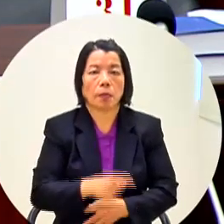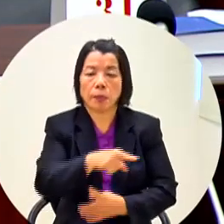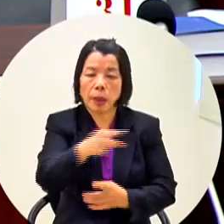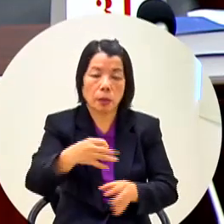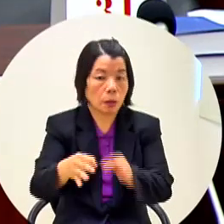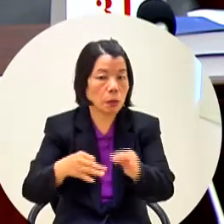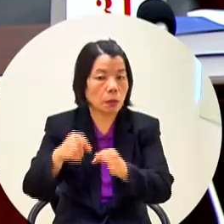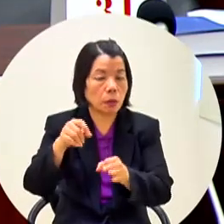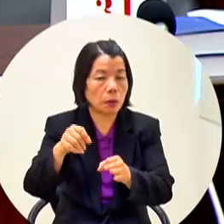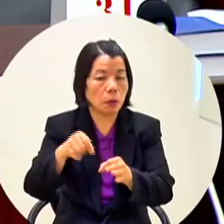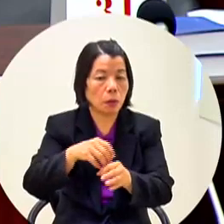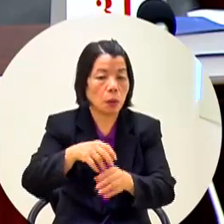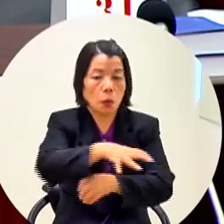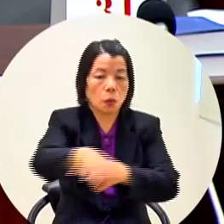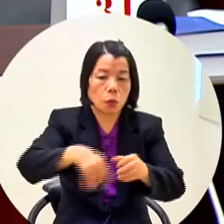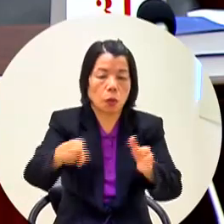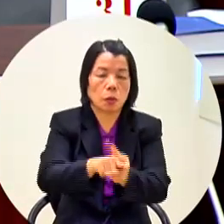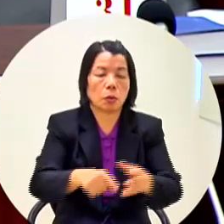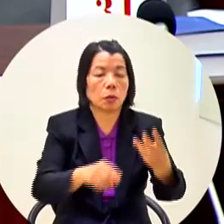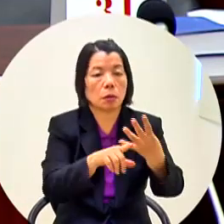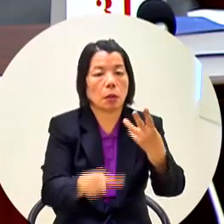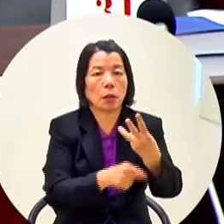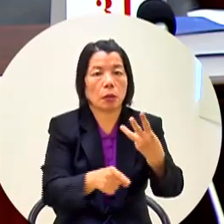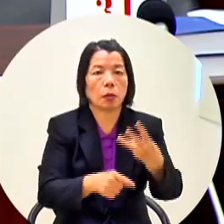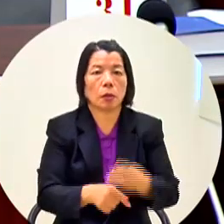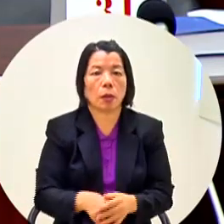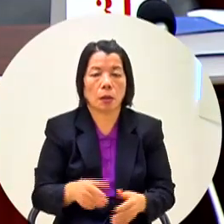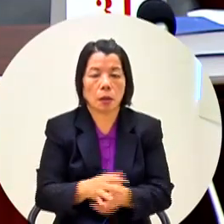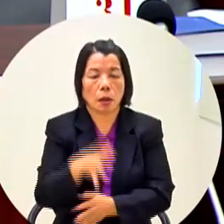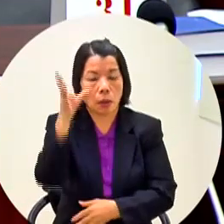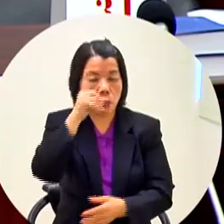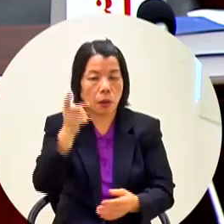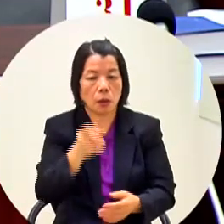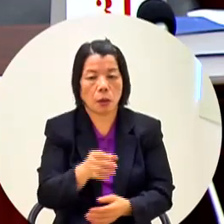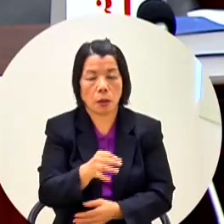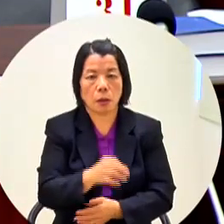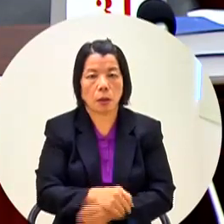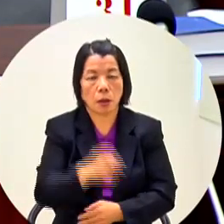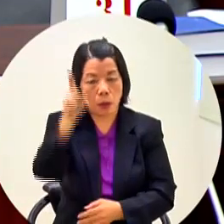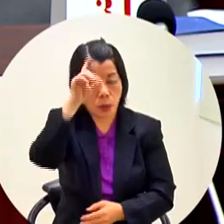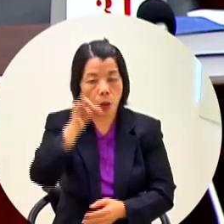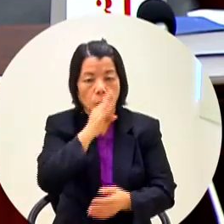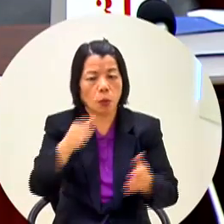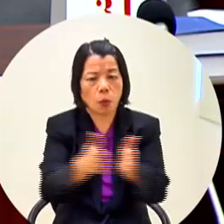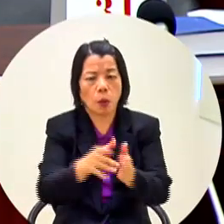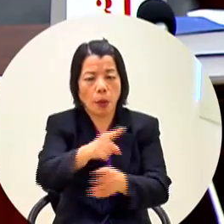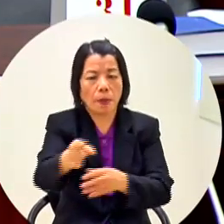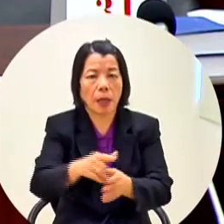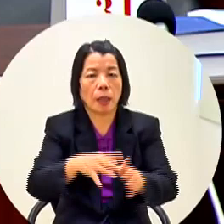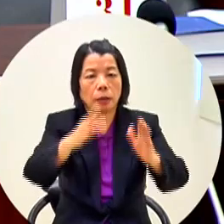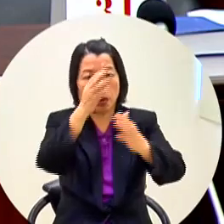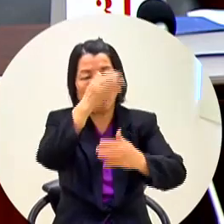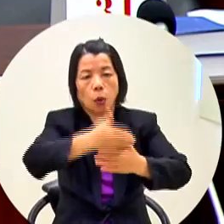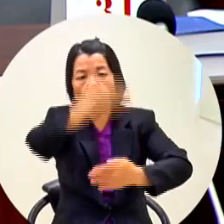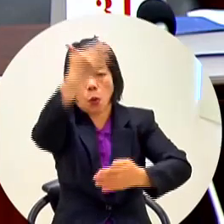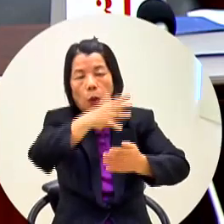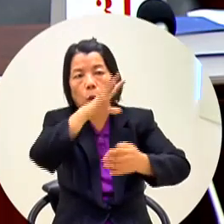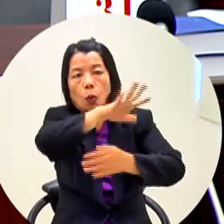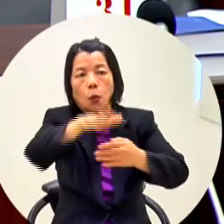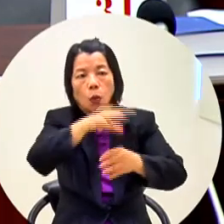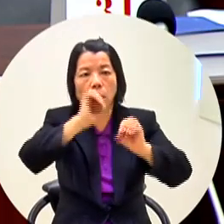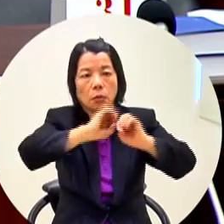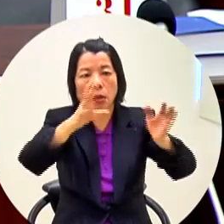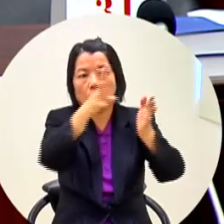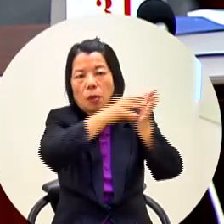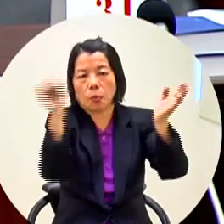楼在3月中的时候莫名其妙去拆除，人家生意不好你还拆人家牌楼，而且没有跟商圈充分的沟通，